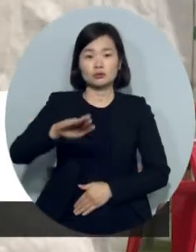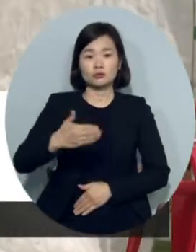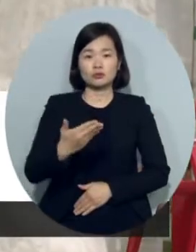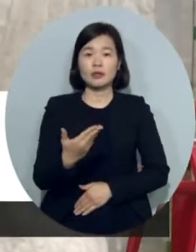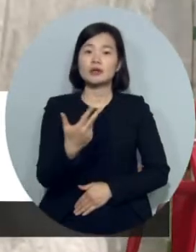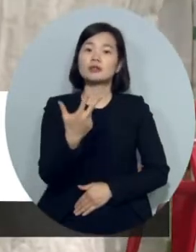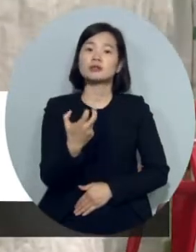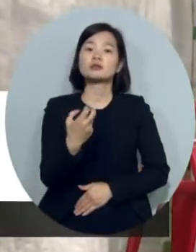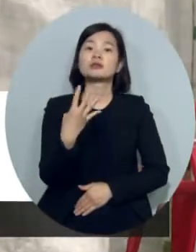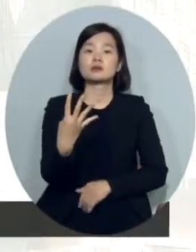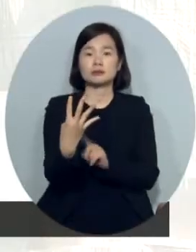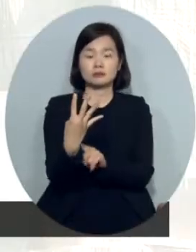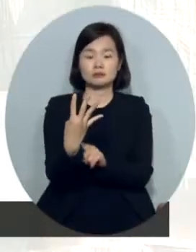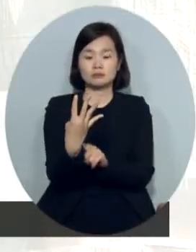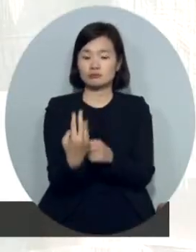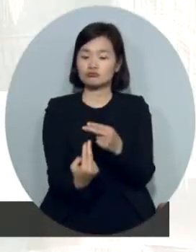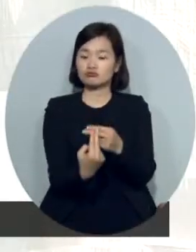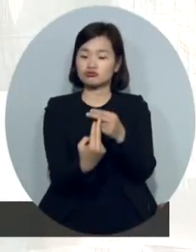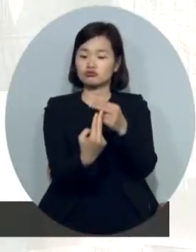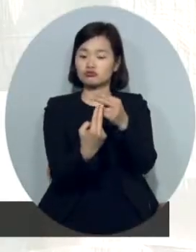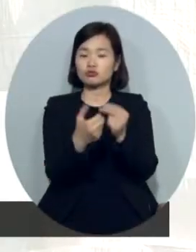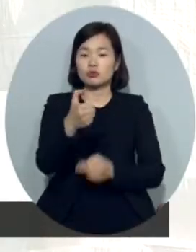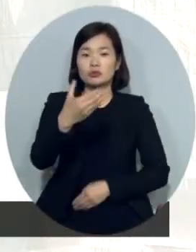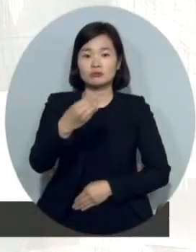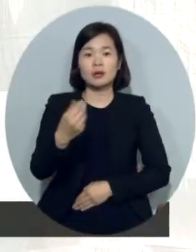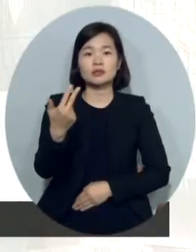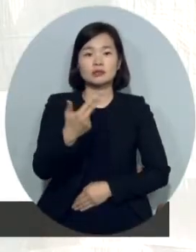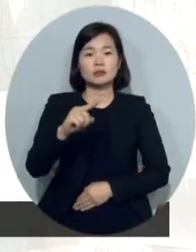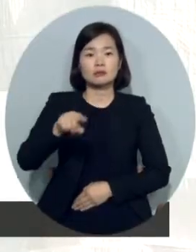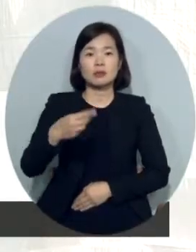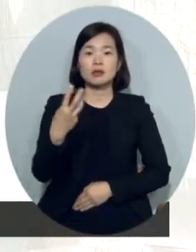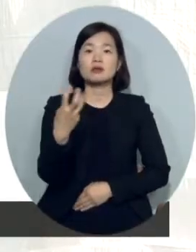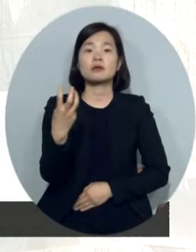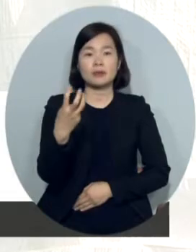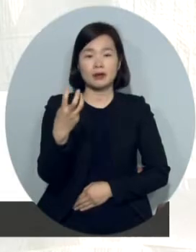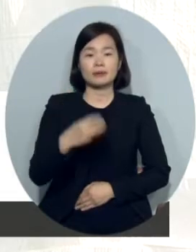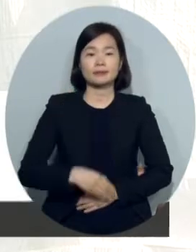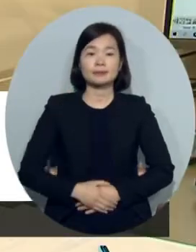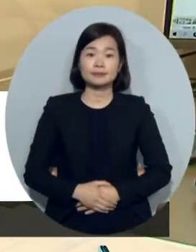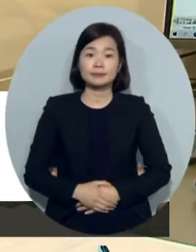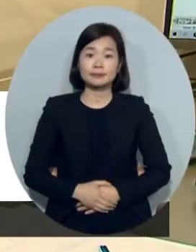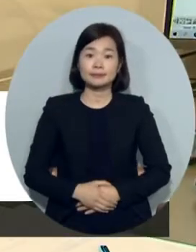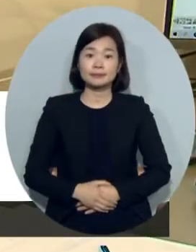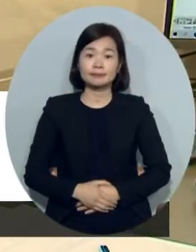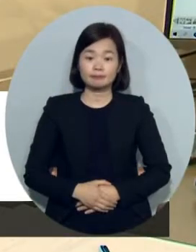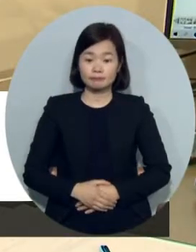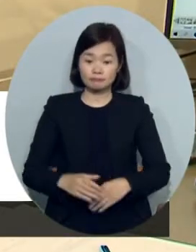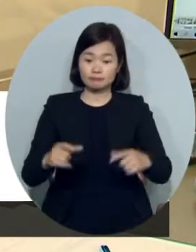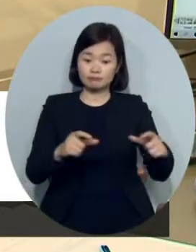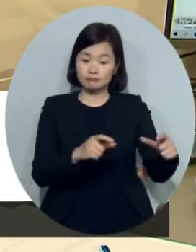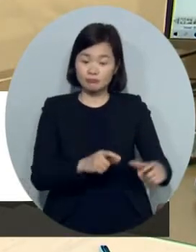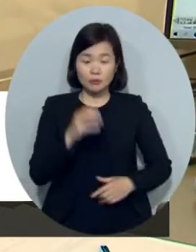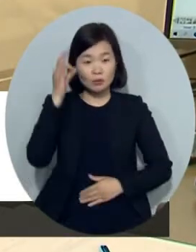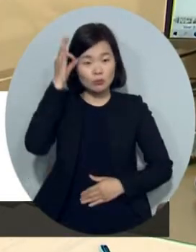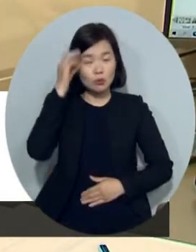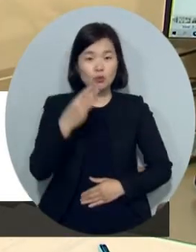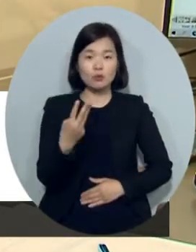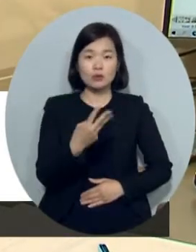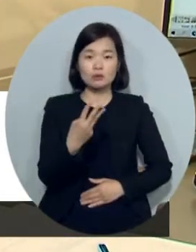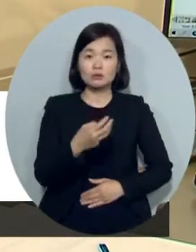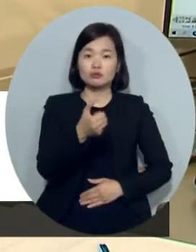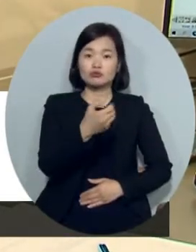일은 4명으로 누적 확진 자는 50만 7천 백 서른 명을 기록했습니다 지역별로는 포항 3000